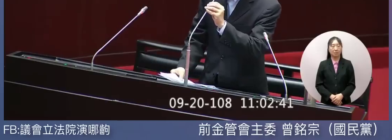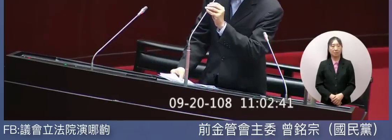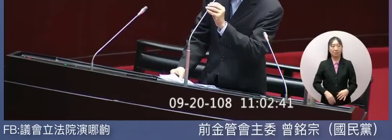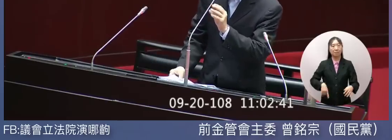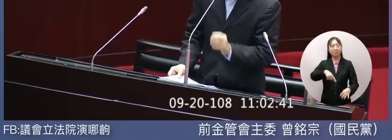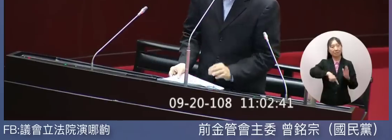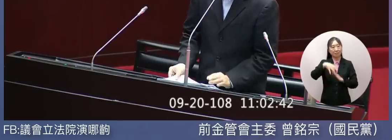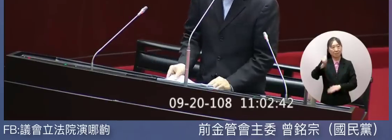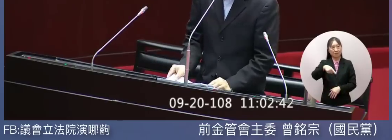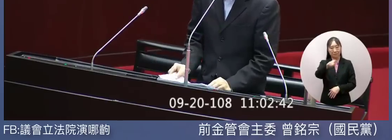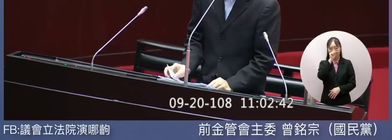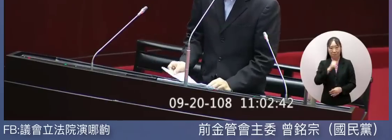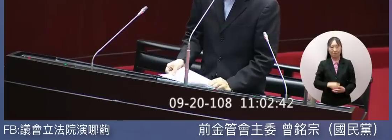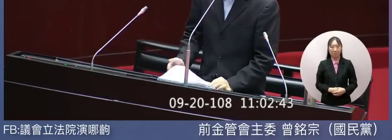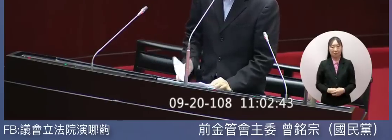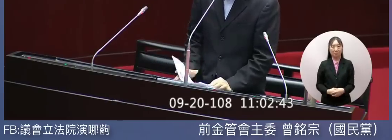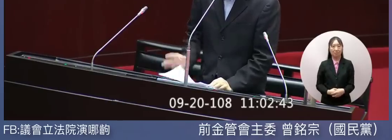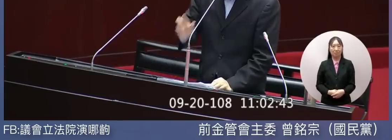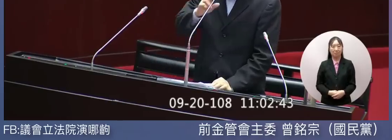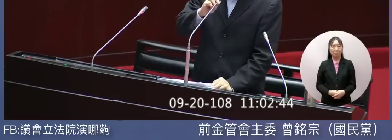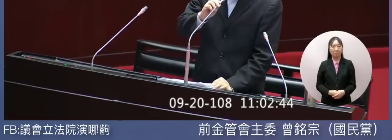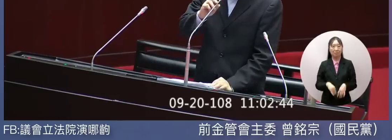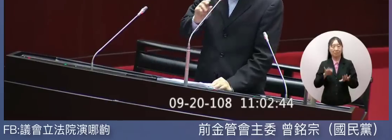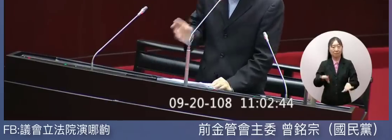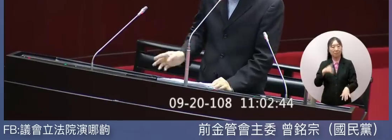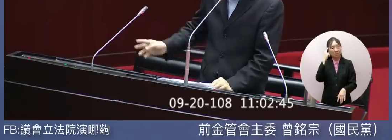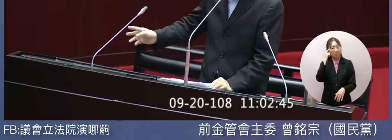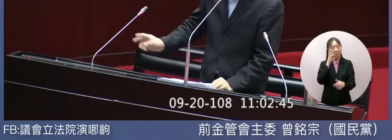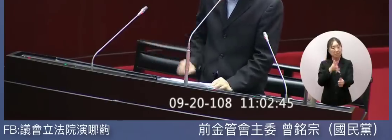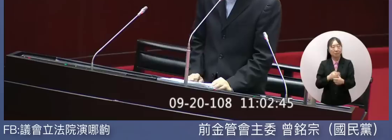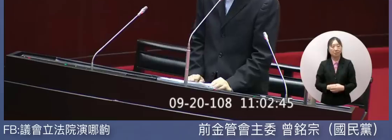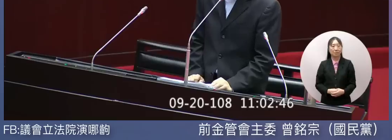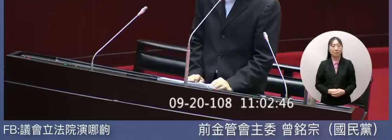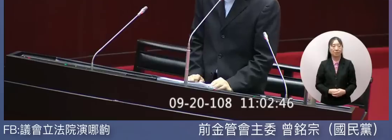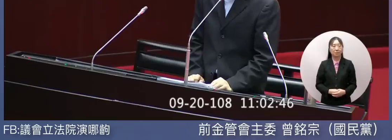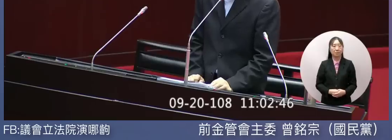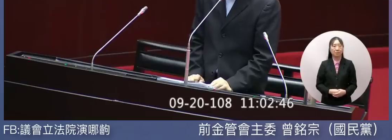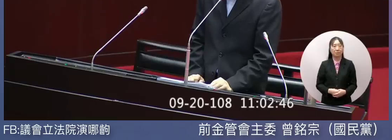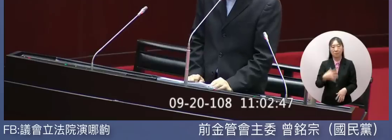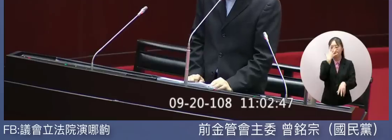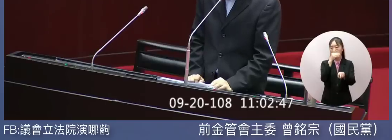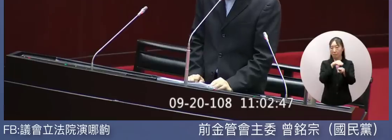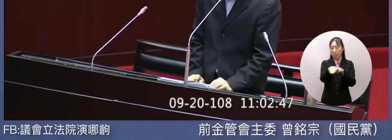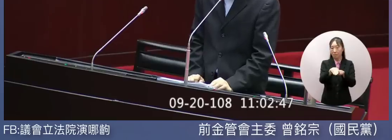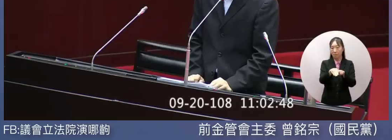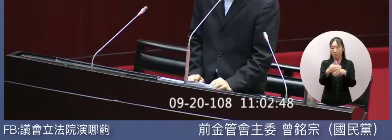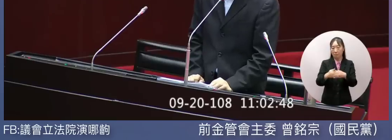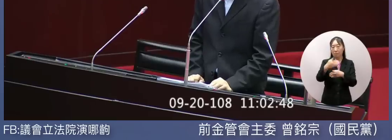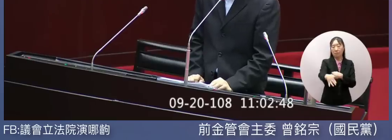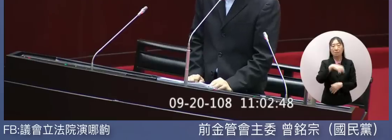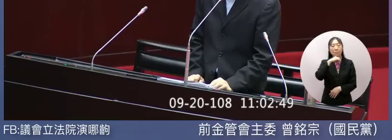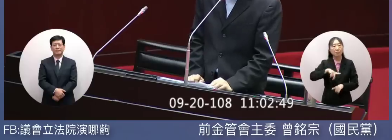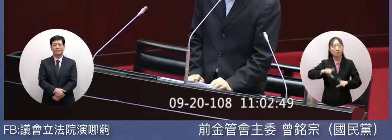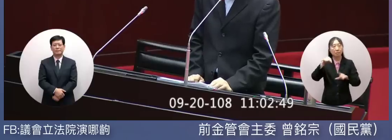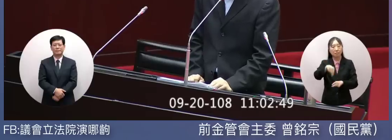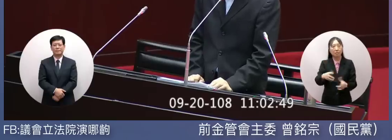院长好。 哎，委员你好。 你好，今天呢、就跟你讨教有关高铁延伸到屏东的